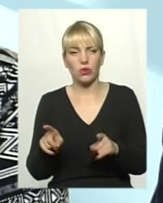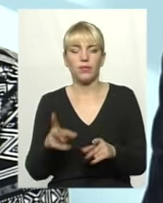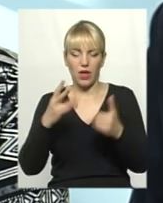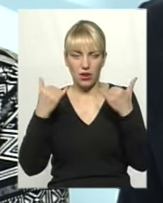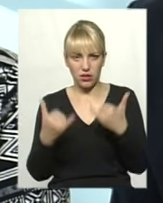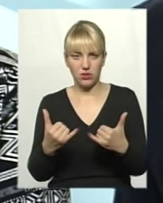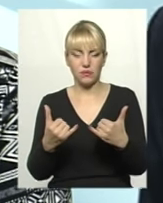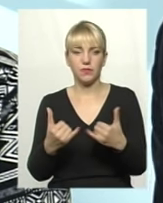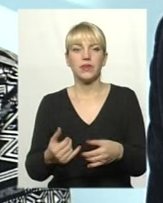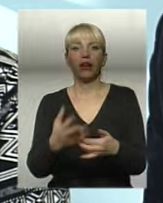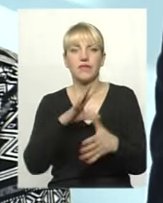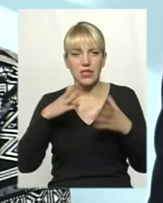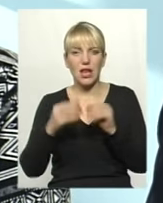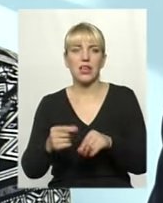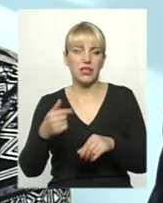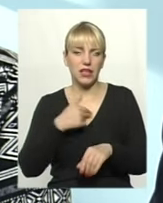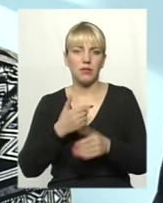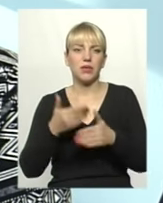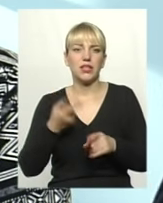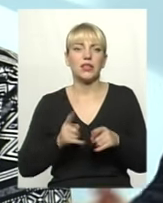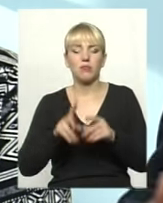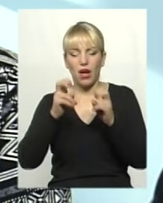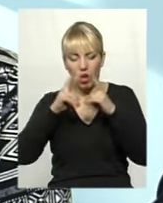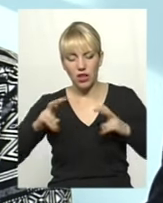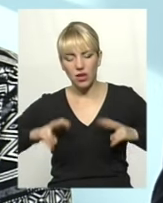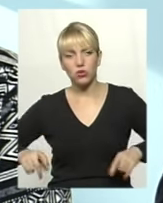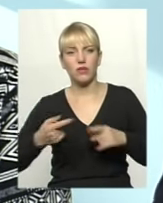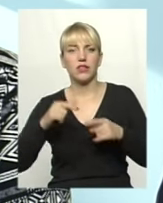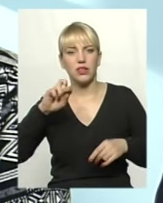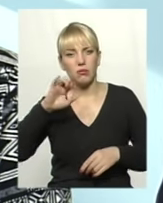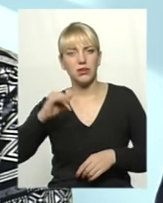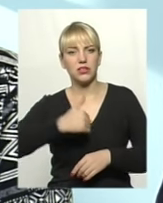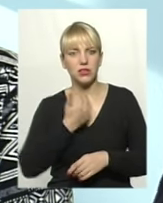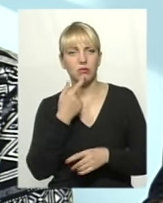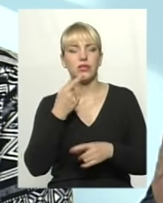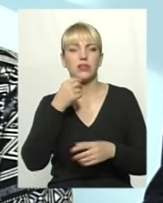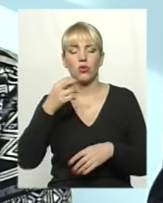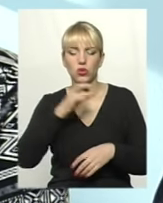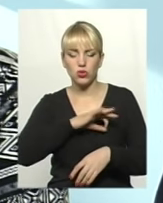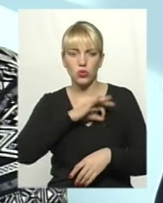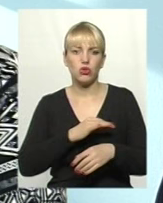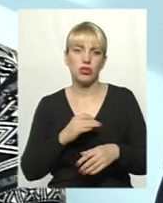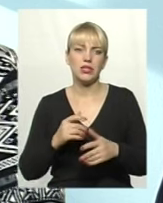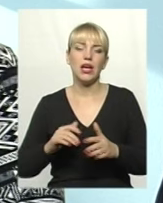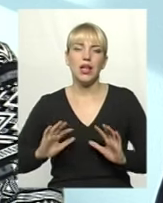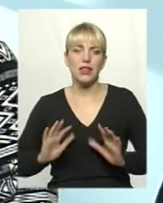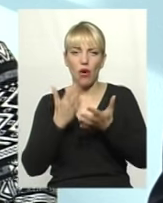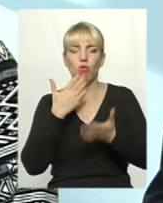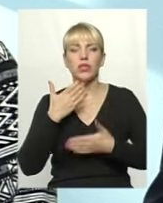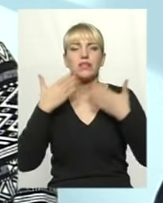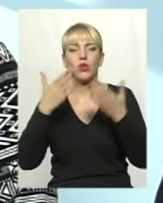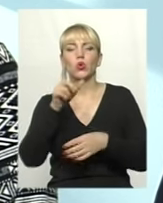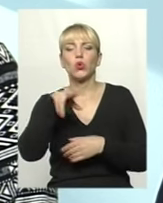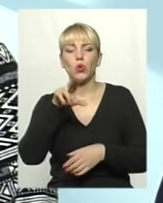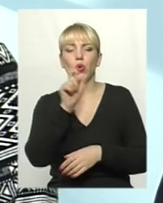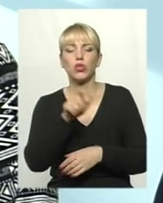наразі, я взагалі, от перед тим, як аналізувати, я взагалі хотів би, користуючись нагодою, звернутися до глядачів, до жителів